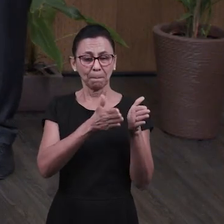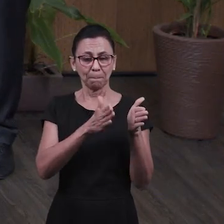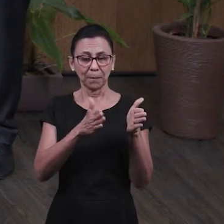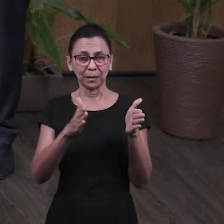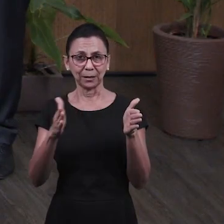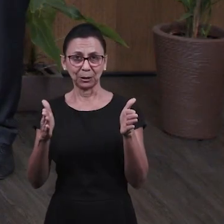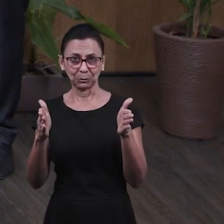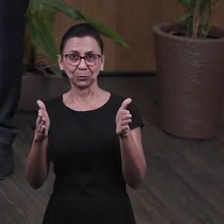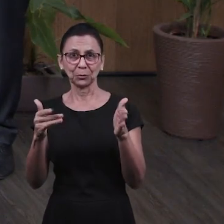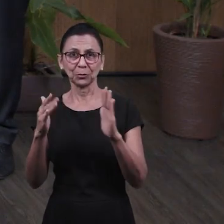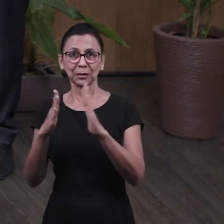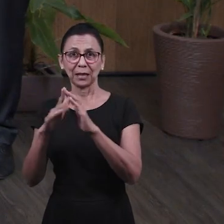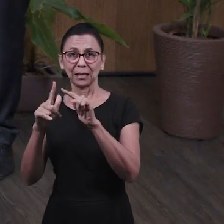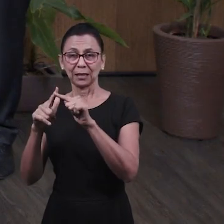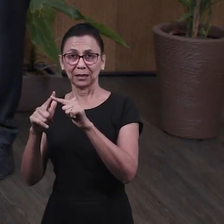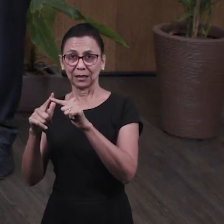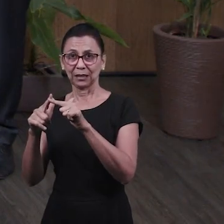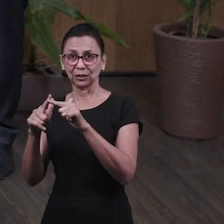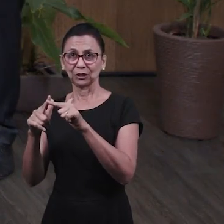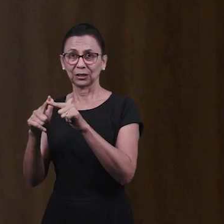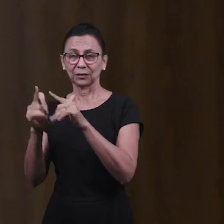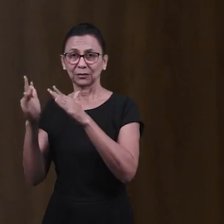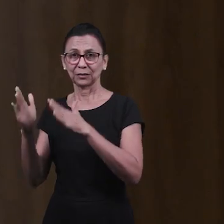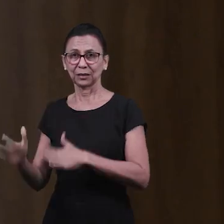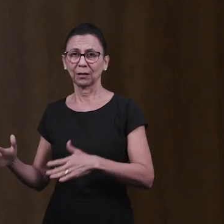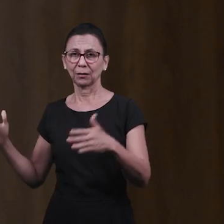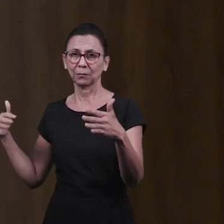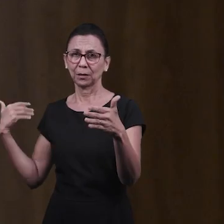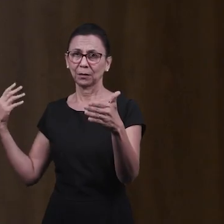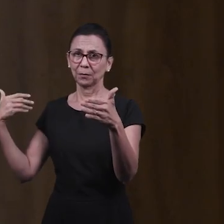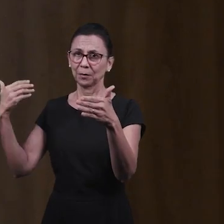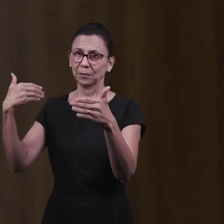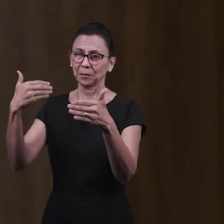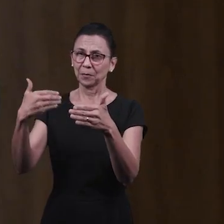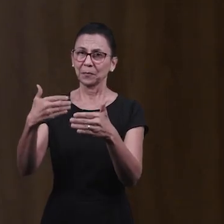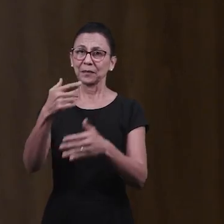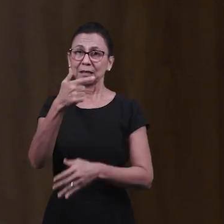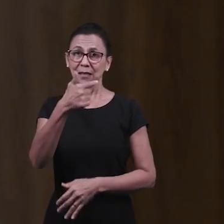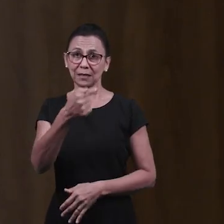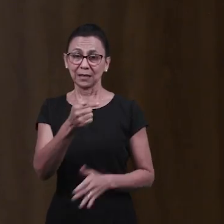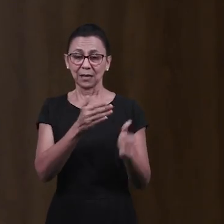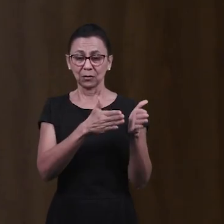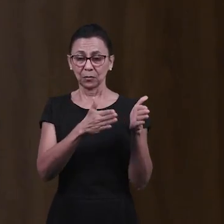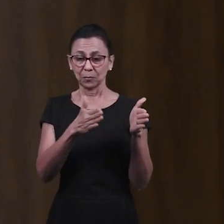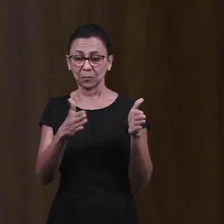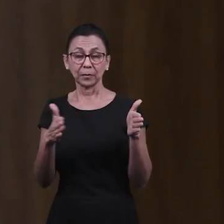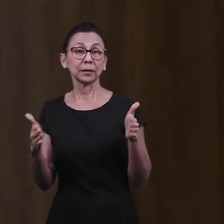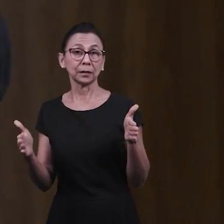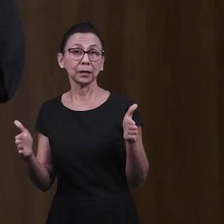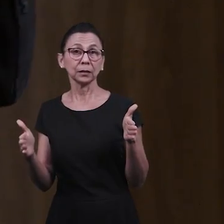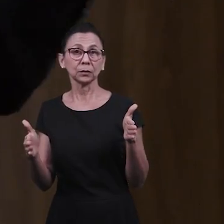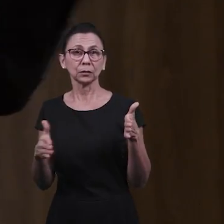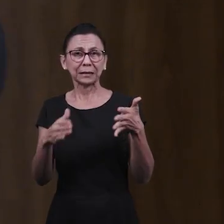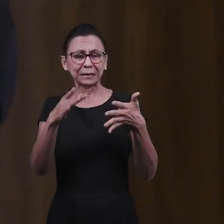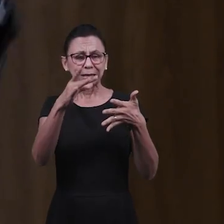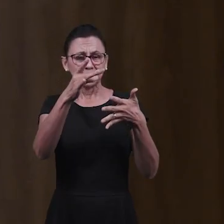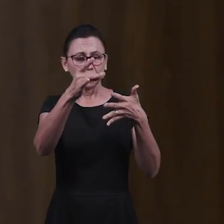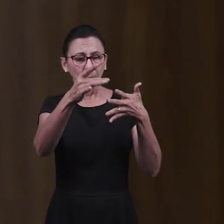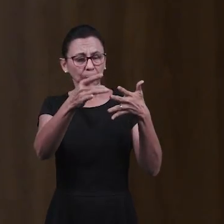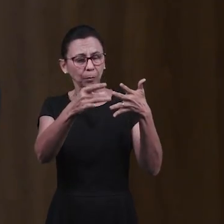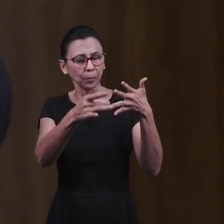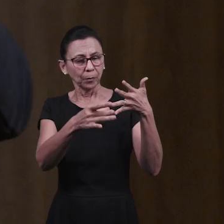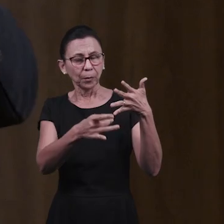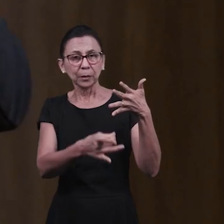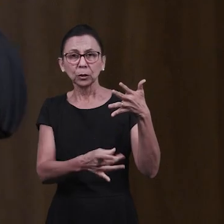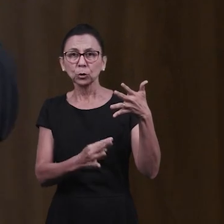de l'Église de Seigneur Jésus le long du temps. Ces sept périodes sont en